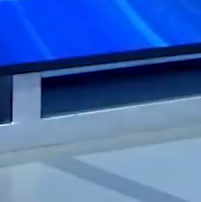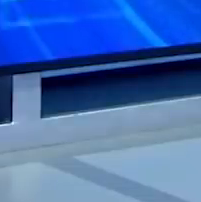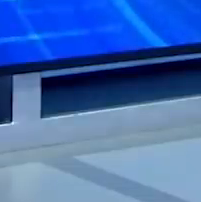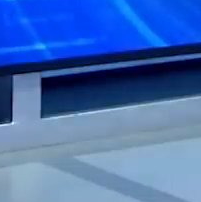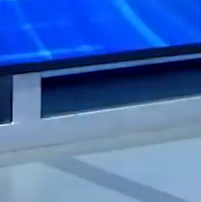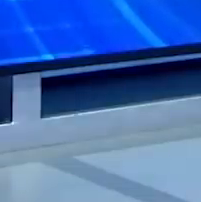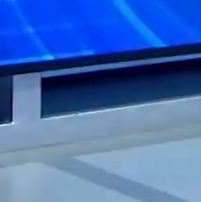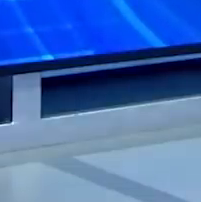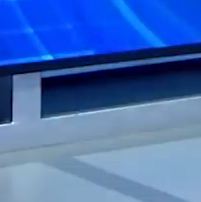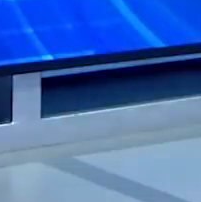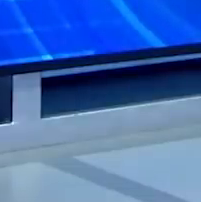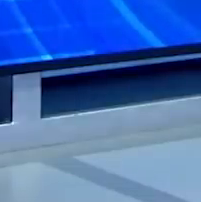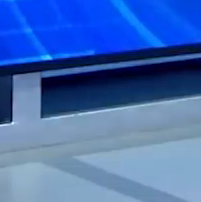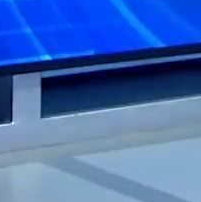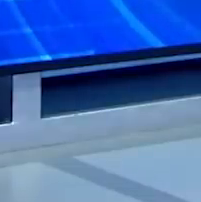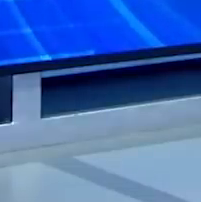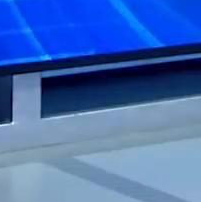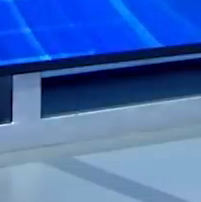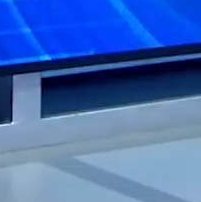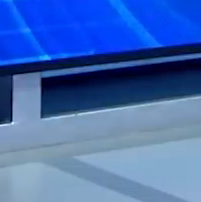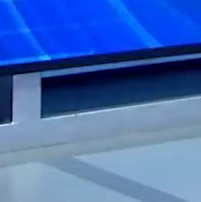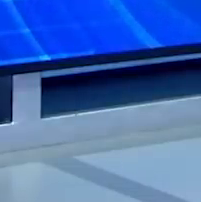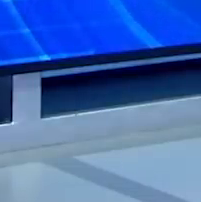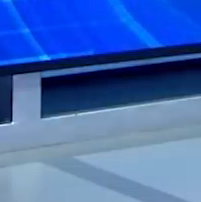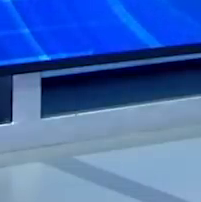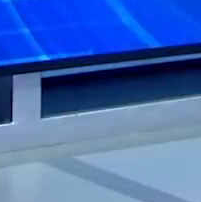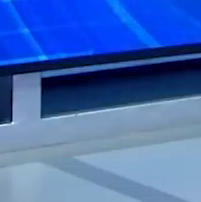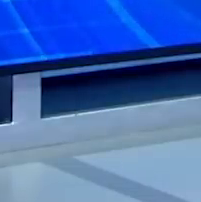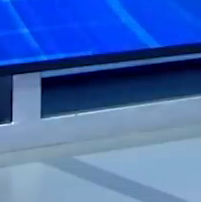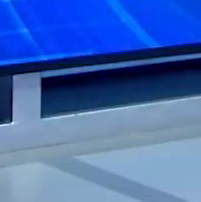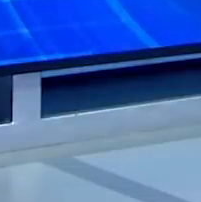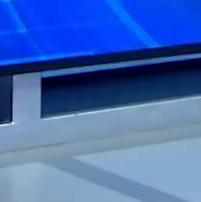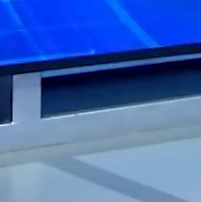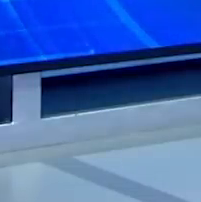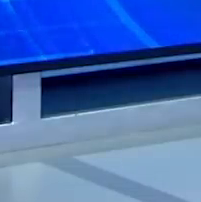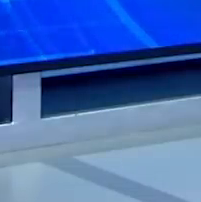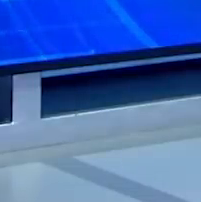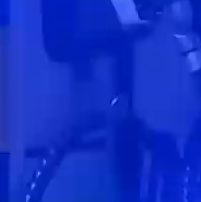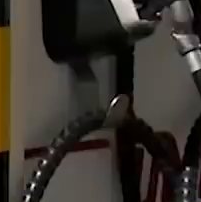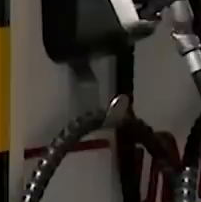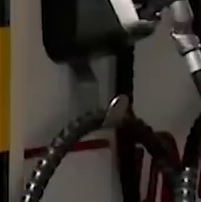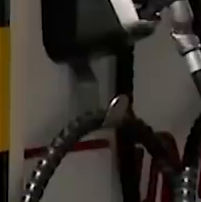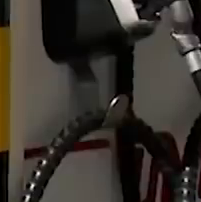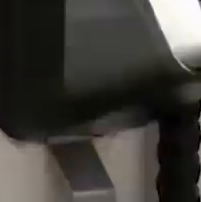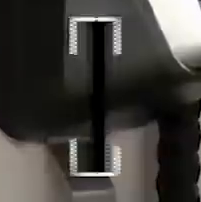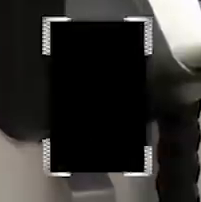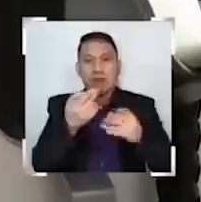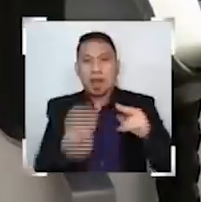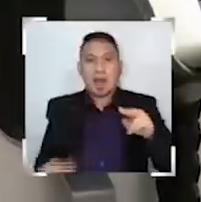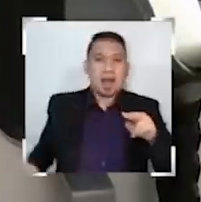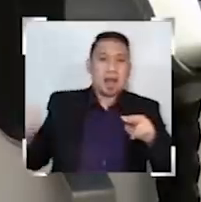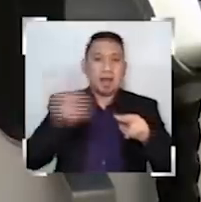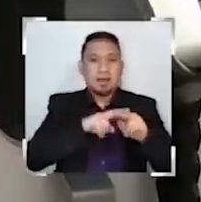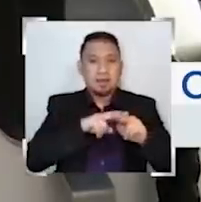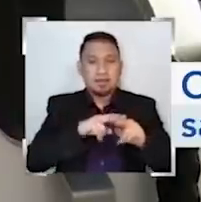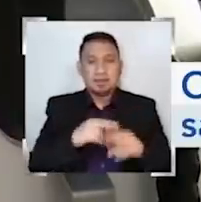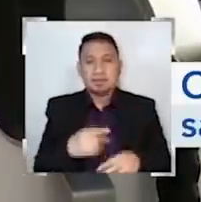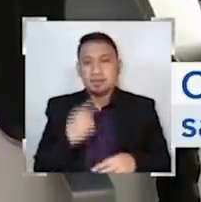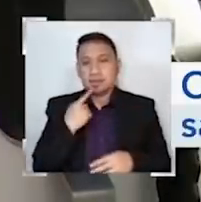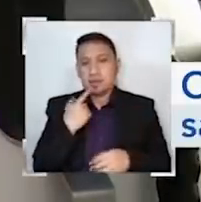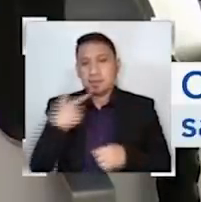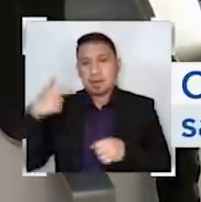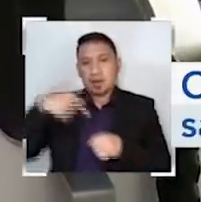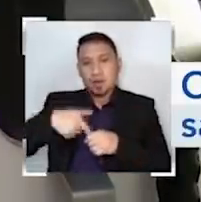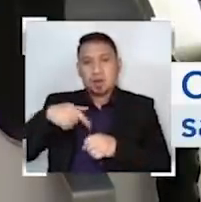Matapos ang rollback nitong Martes, may namumurong oil price hike muli sa susunod na linggo. Paliwanag ng oil industry sources, pumalo